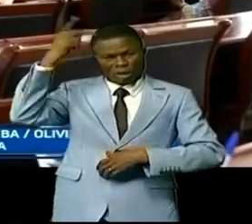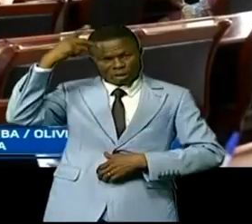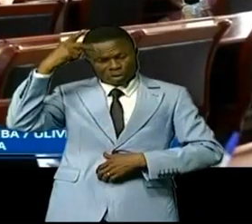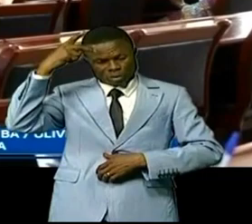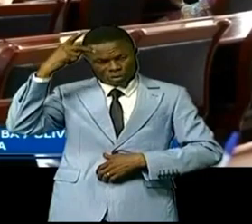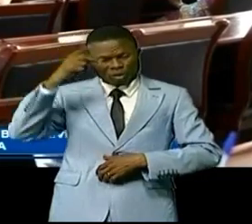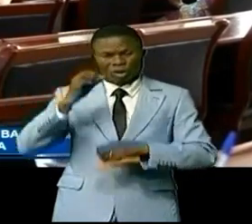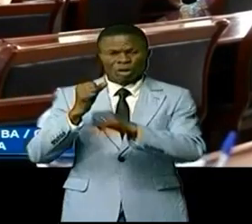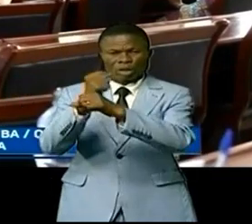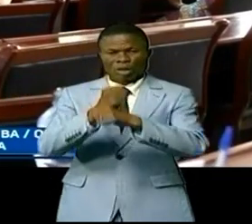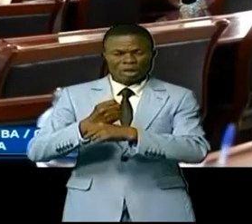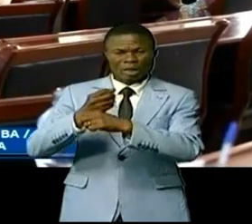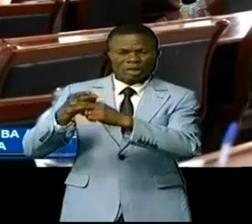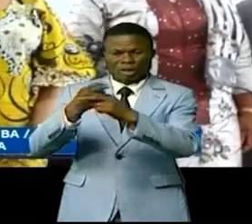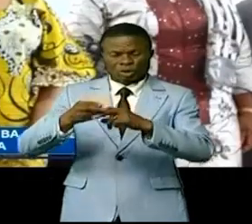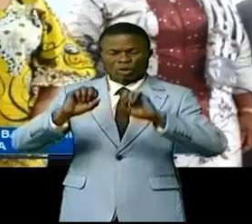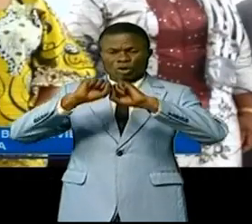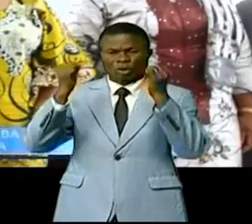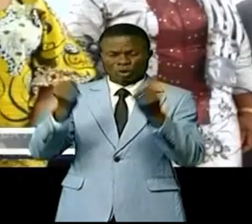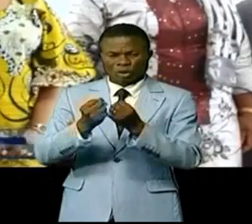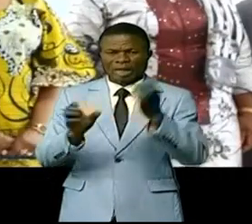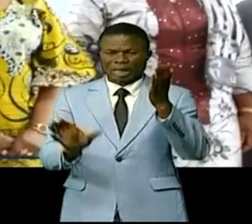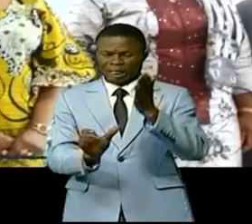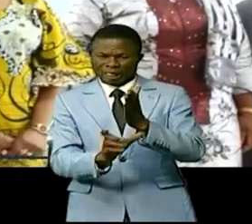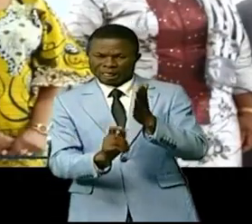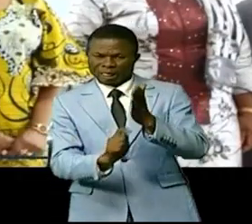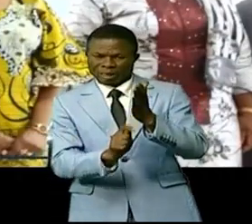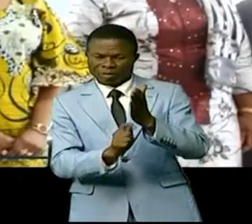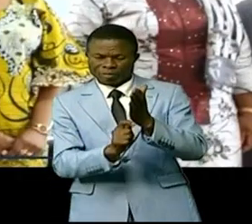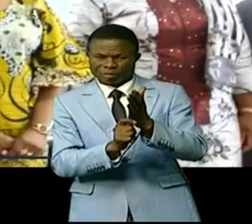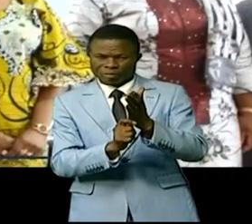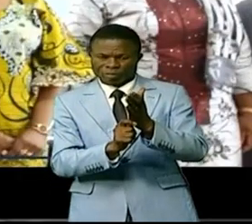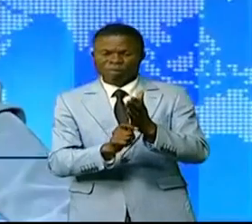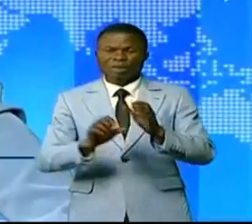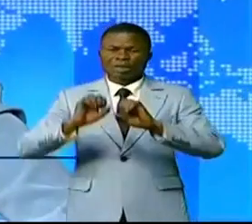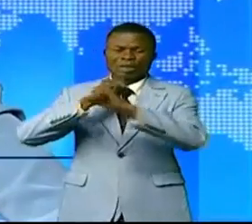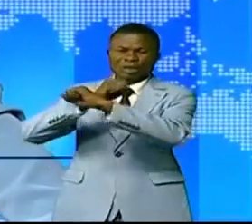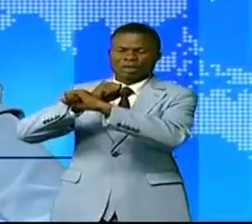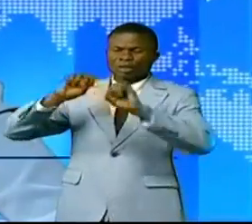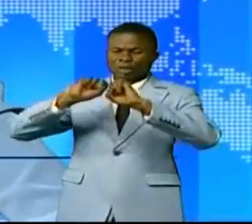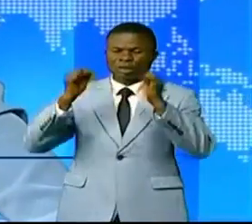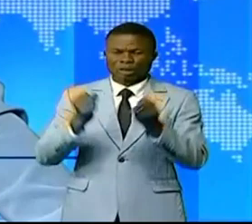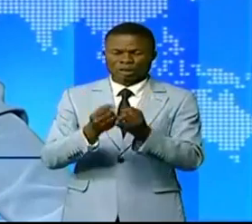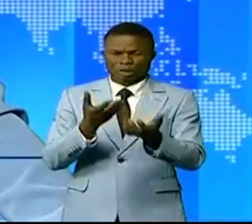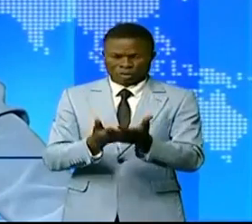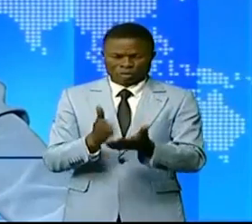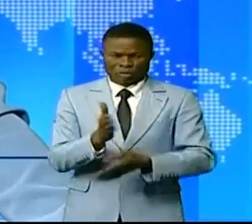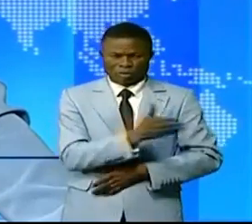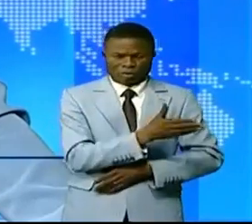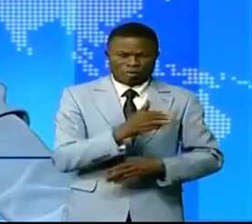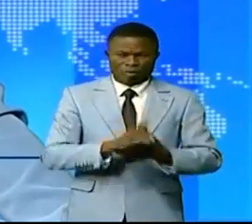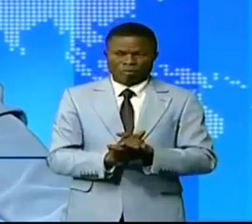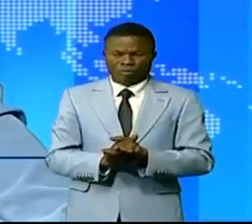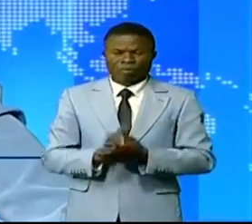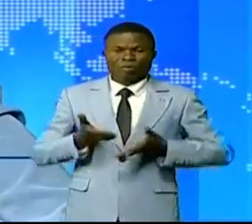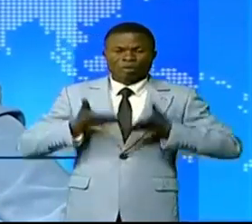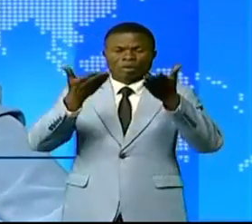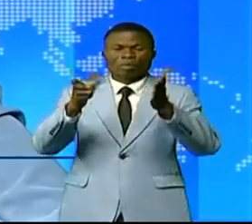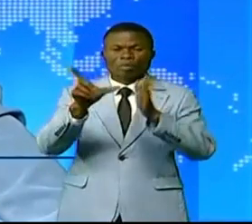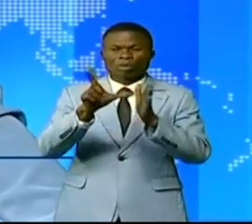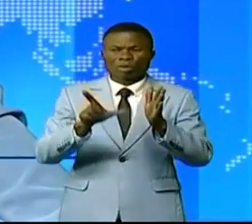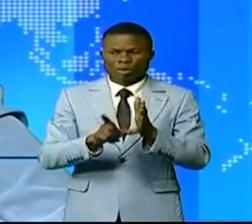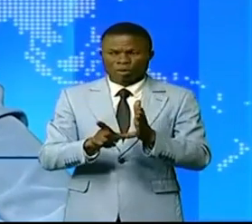sécurité sociale et des stratégies des institutions de sécurité sociale. Auteur de la proposition de loi pour